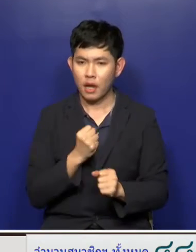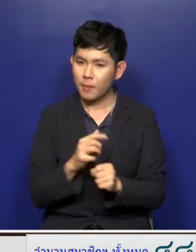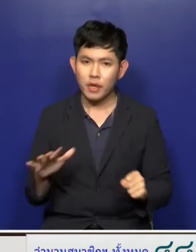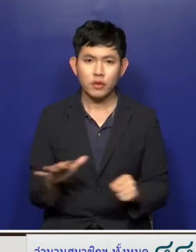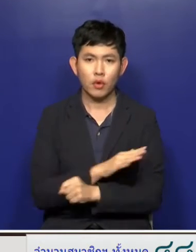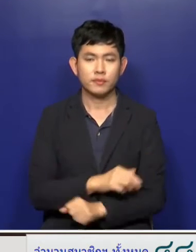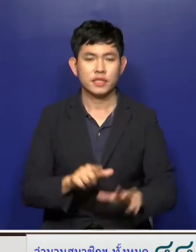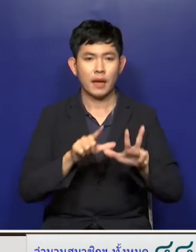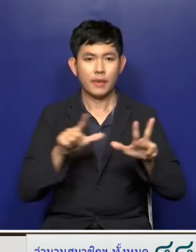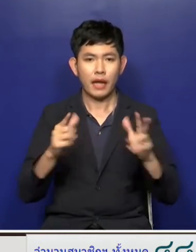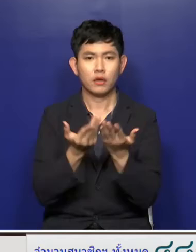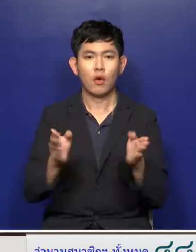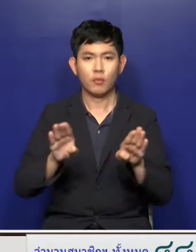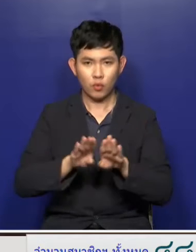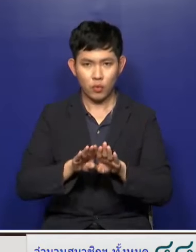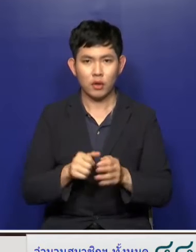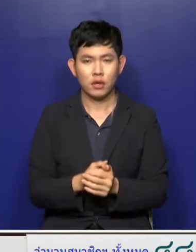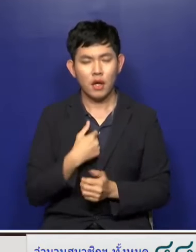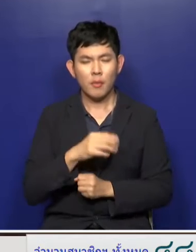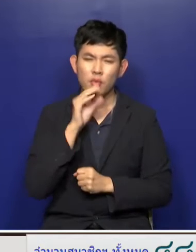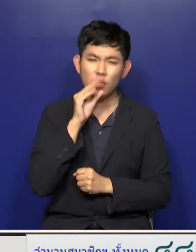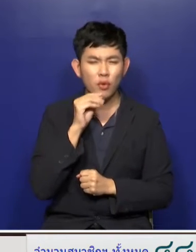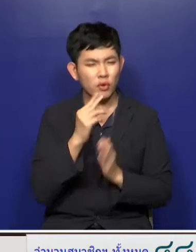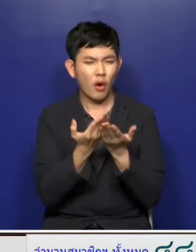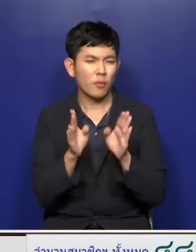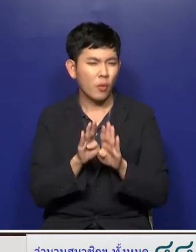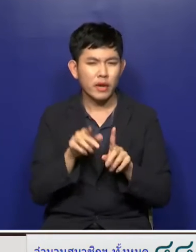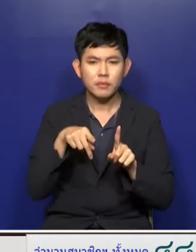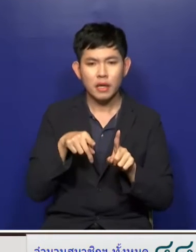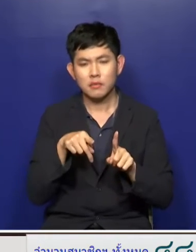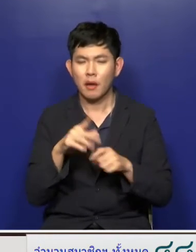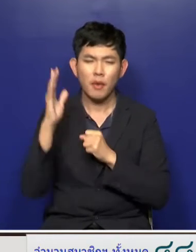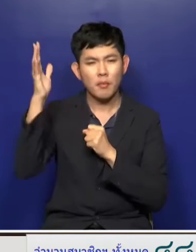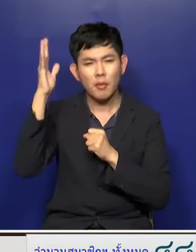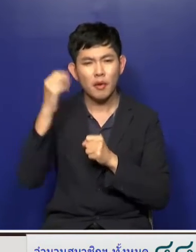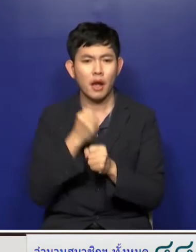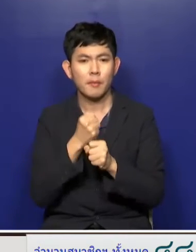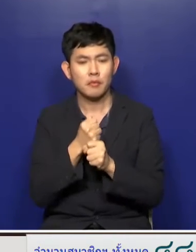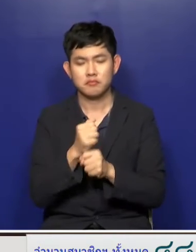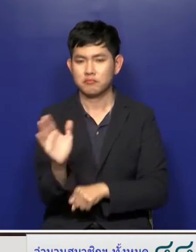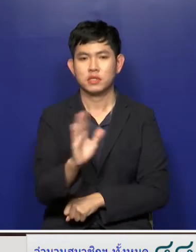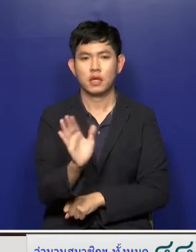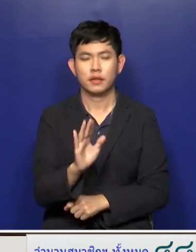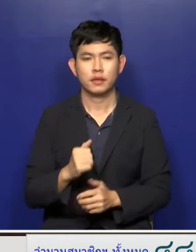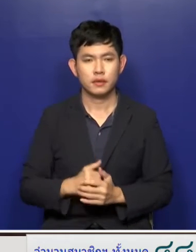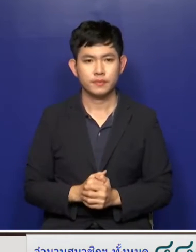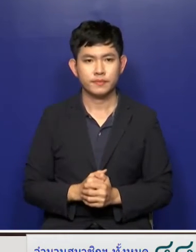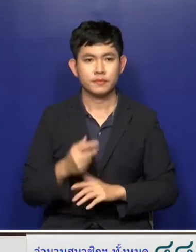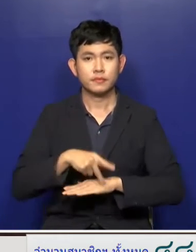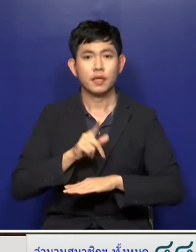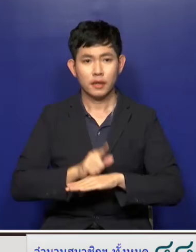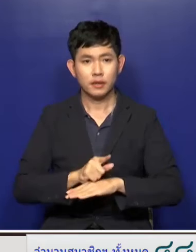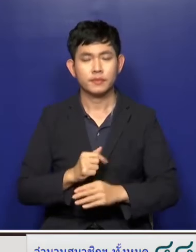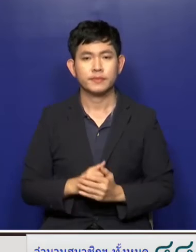ล้านครัเรือนไม่ใช่มพูดถงพันครับครัวอะไรกๆ มาถแหลงเปนผลงานไม่ใช่นะครับธรรมทานครับ